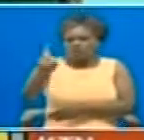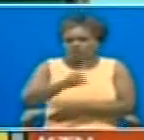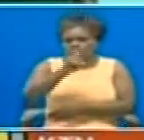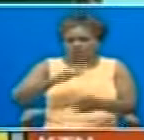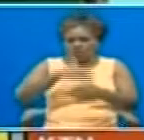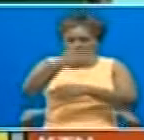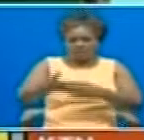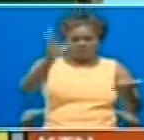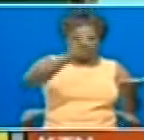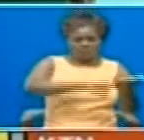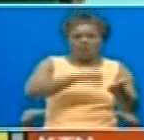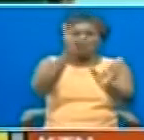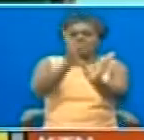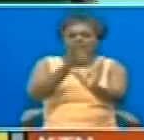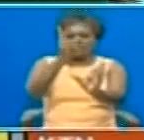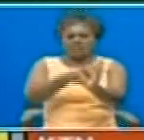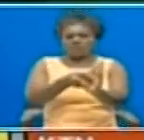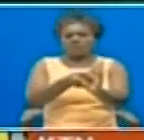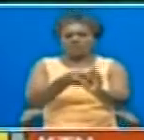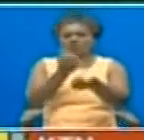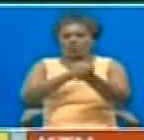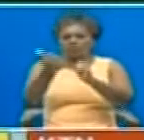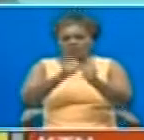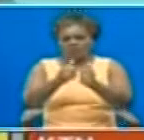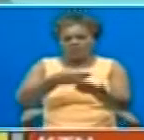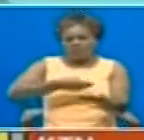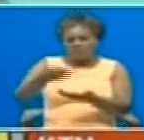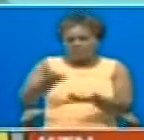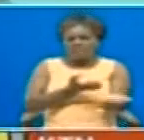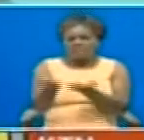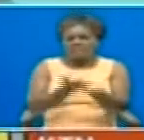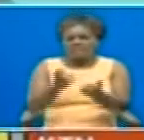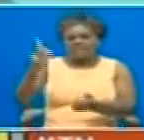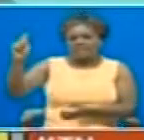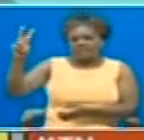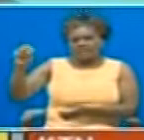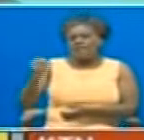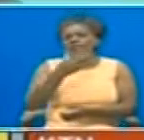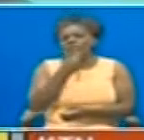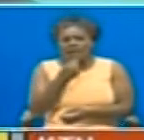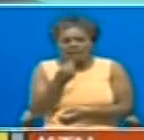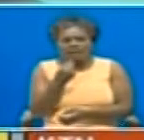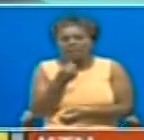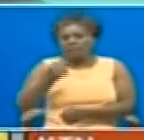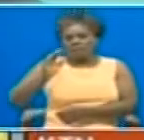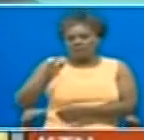kujisajili kushiriki shindano hilo la mauzo. Mkuu wa kitengo cha mauzo na vipindi kwenye KTN, Nancy Wangui: